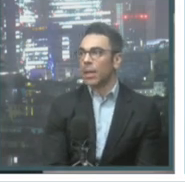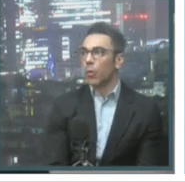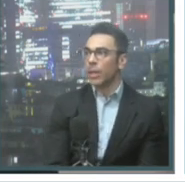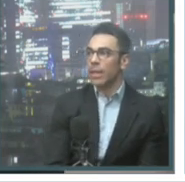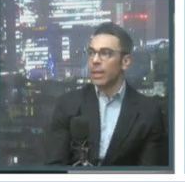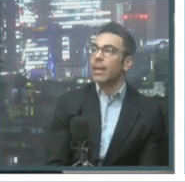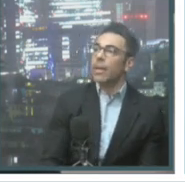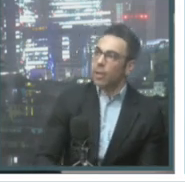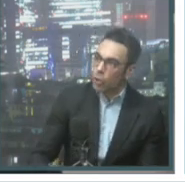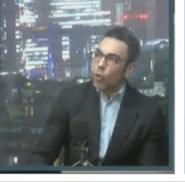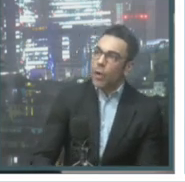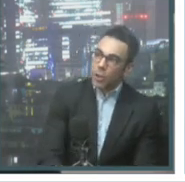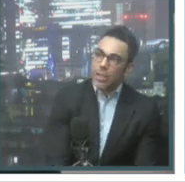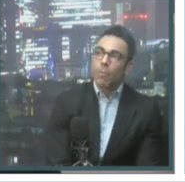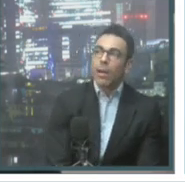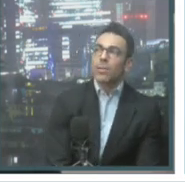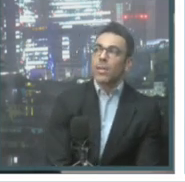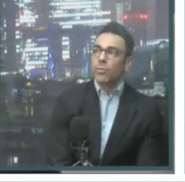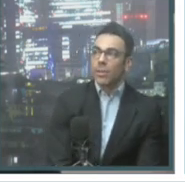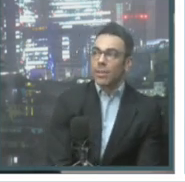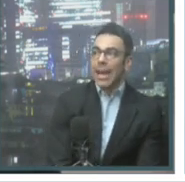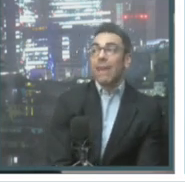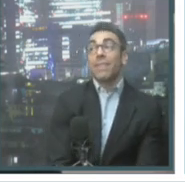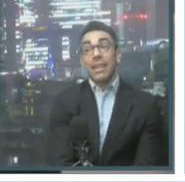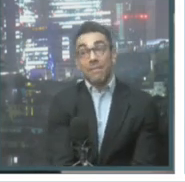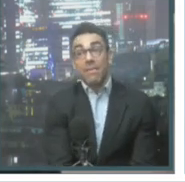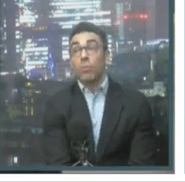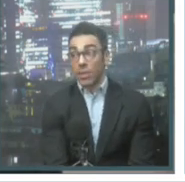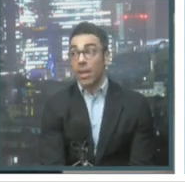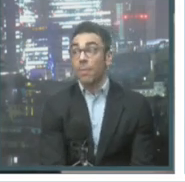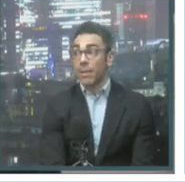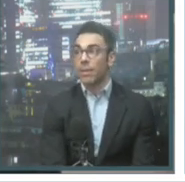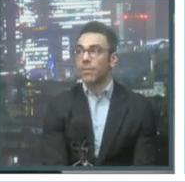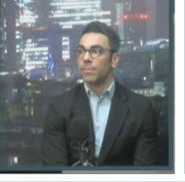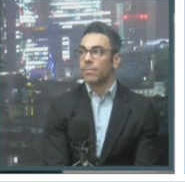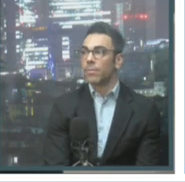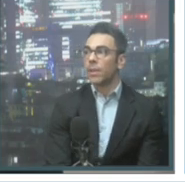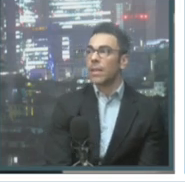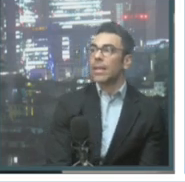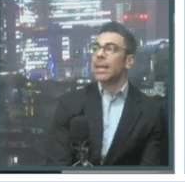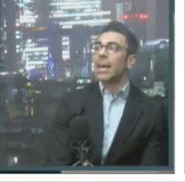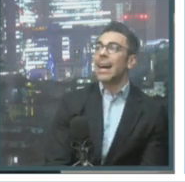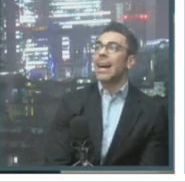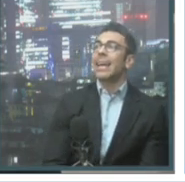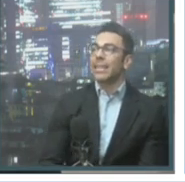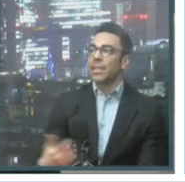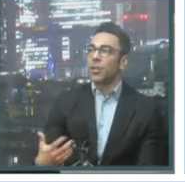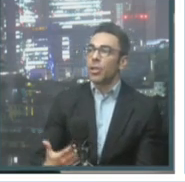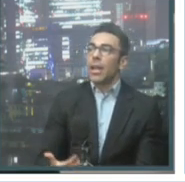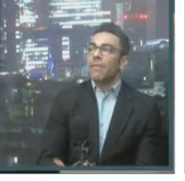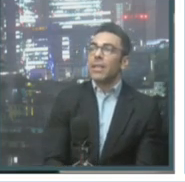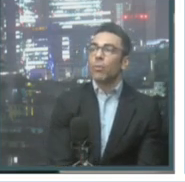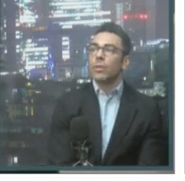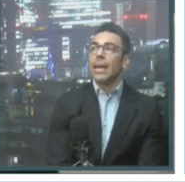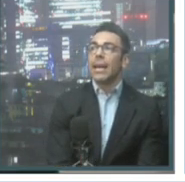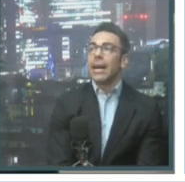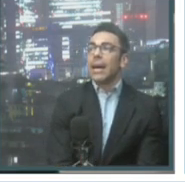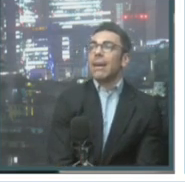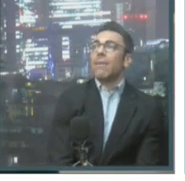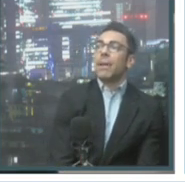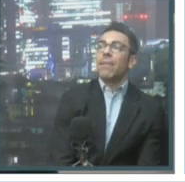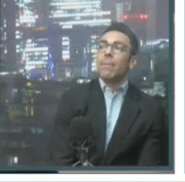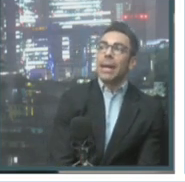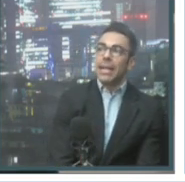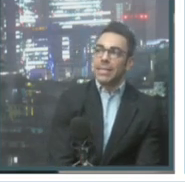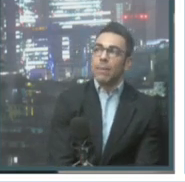che non c'è quindi sobrietà noi accettiamo alla mostra di sovranità e la viviamo serenamente accende nella vita quotidiana che servizio nella villa 20 piana